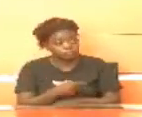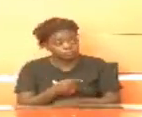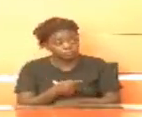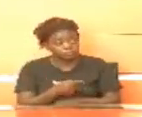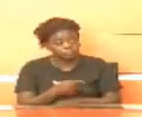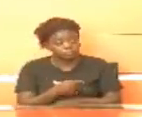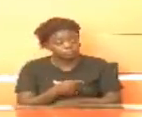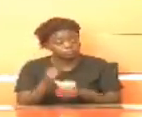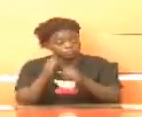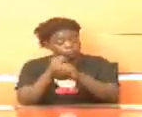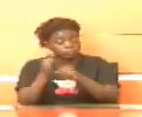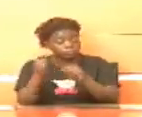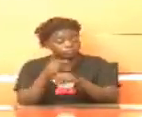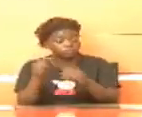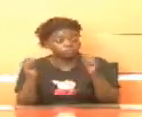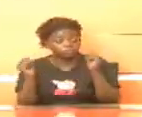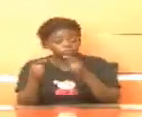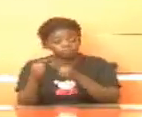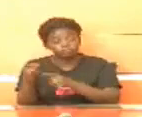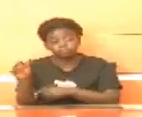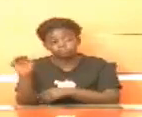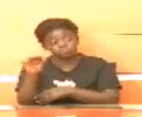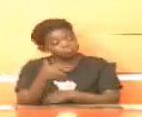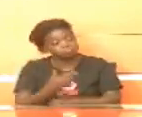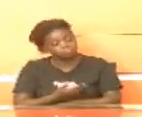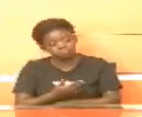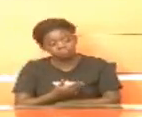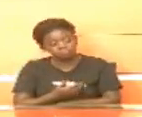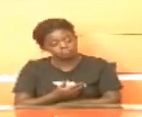bulwadde naye ng'eri waggulu bweti.